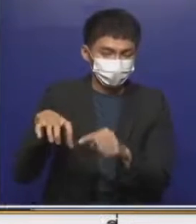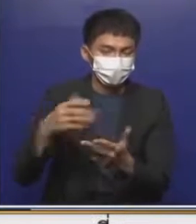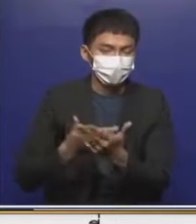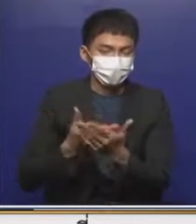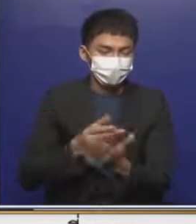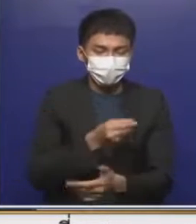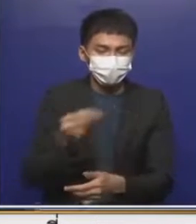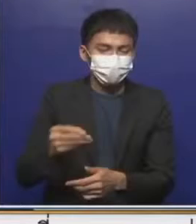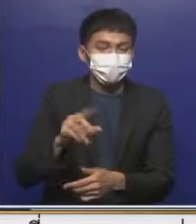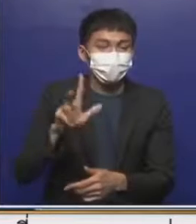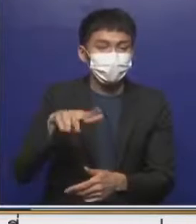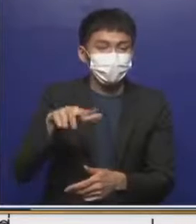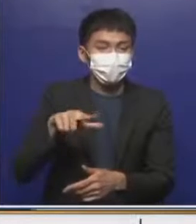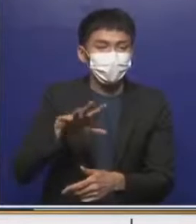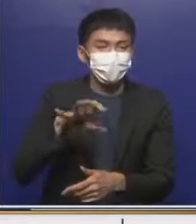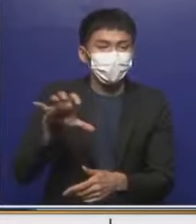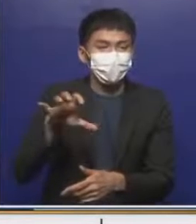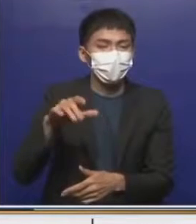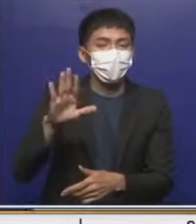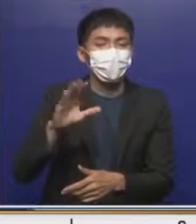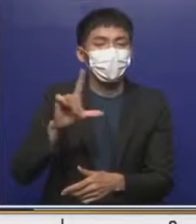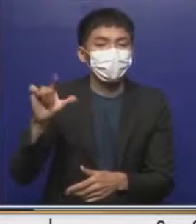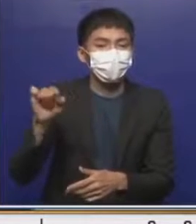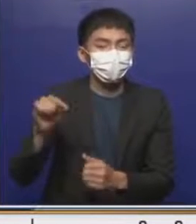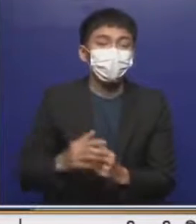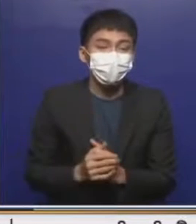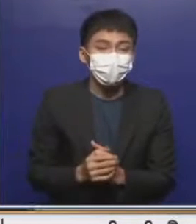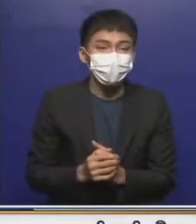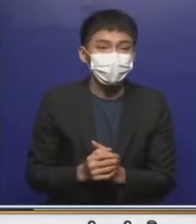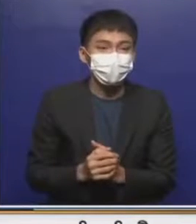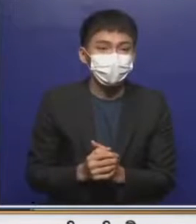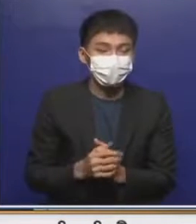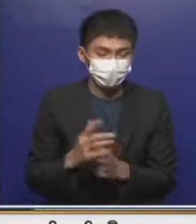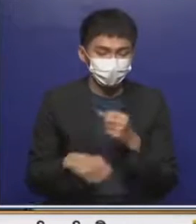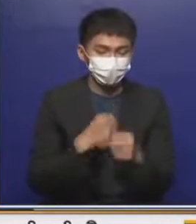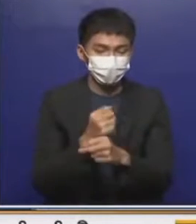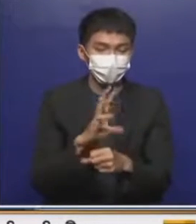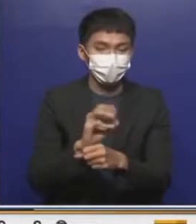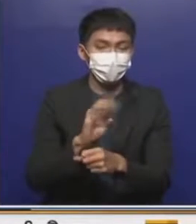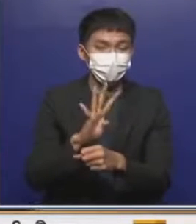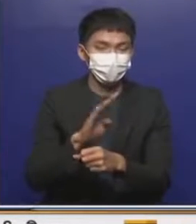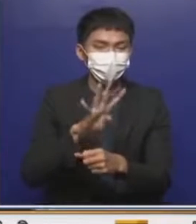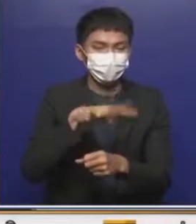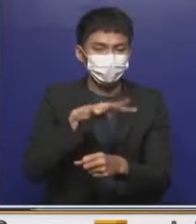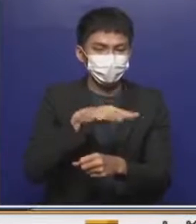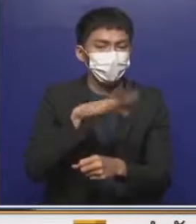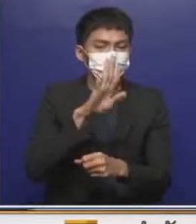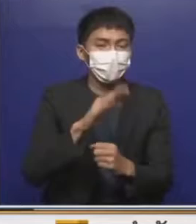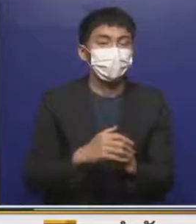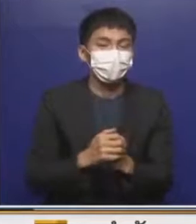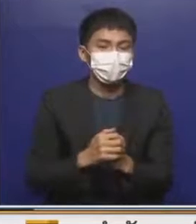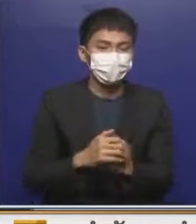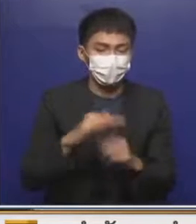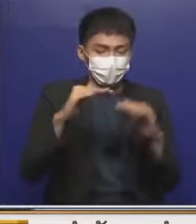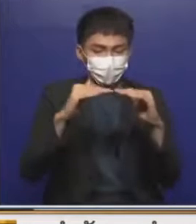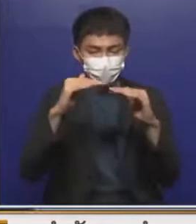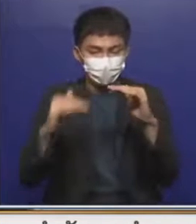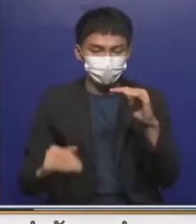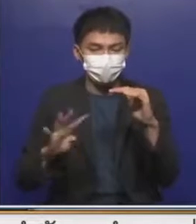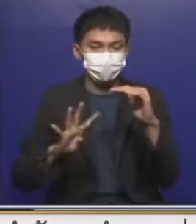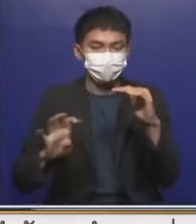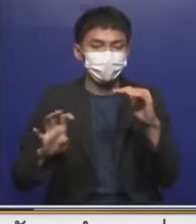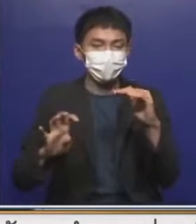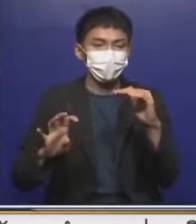เพียง 3,565 ลานบาทในขณะที่งบปี 64 อยู่ที่ 4,044 ล้านบาทลดลง 419